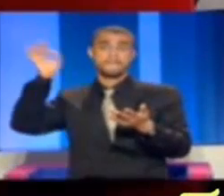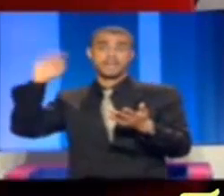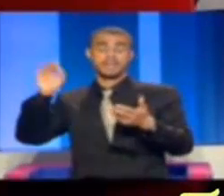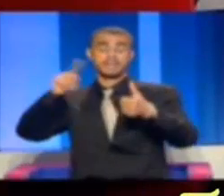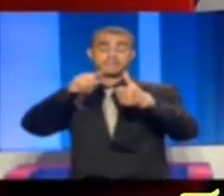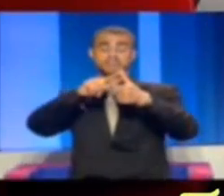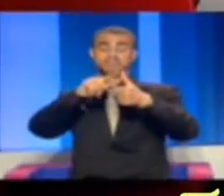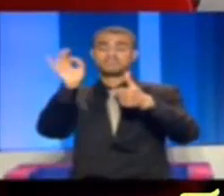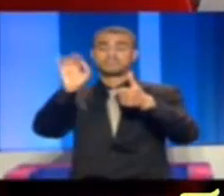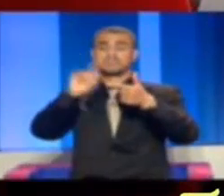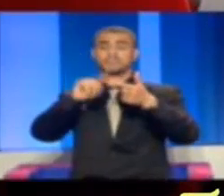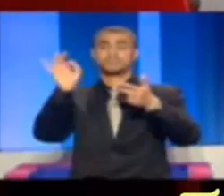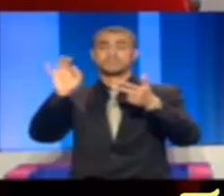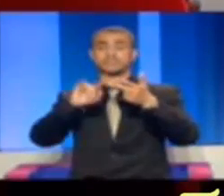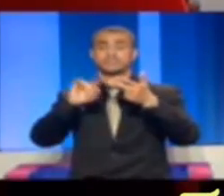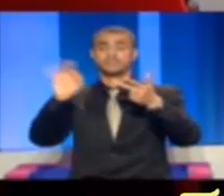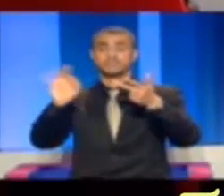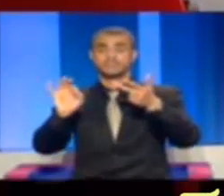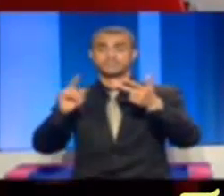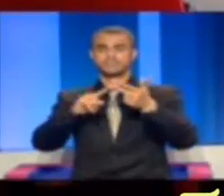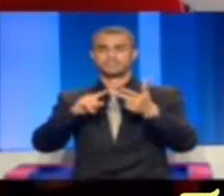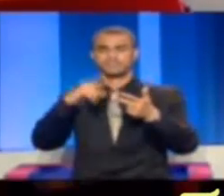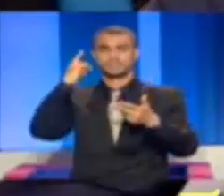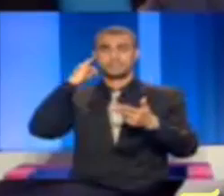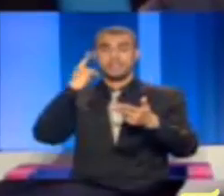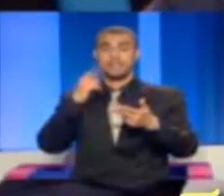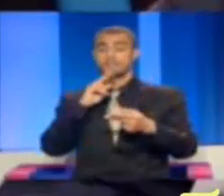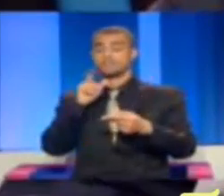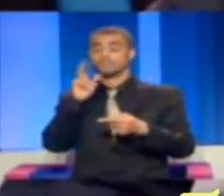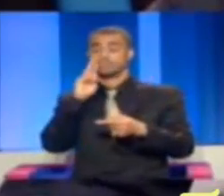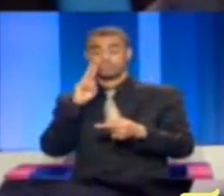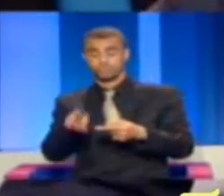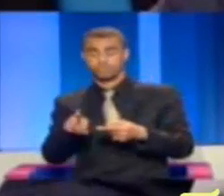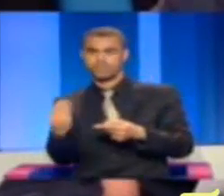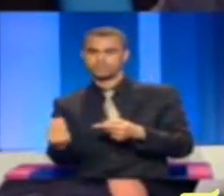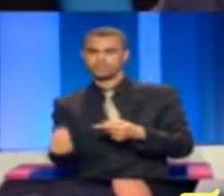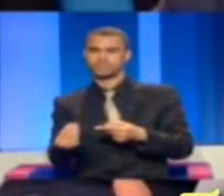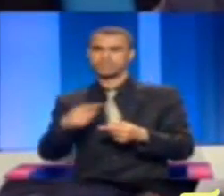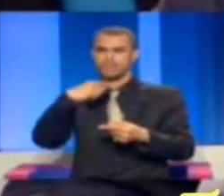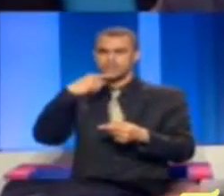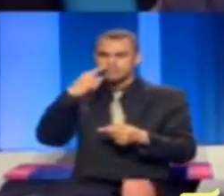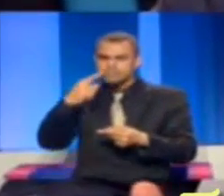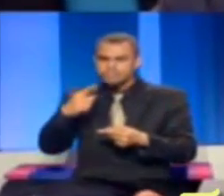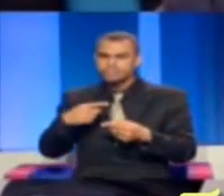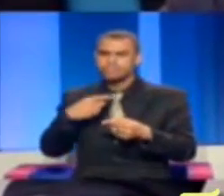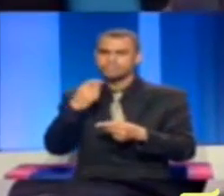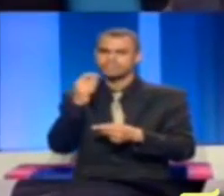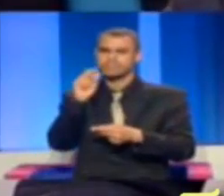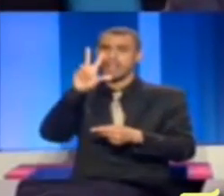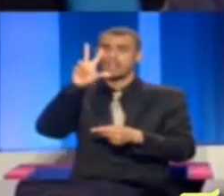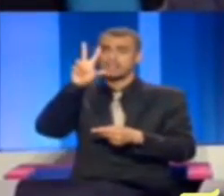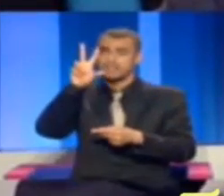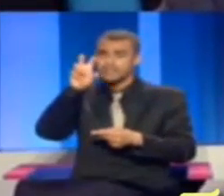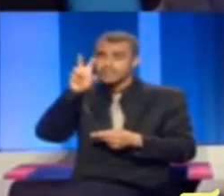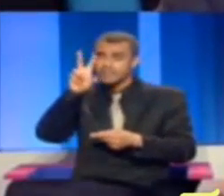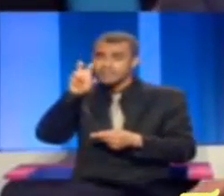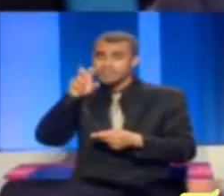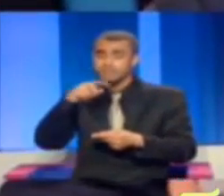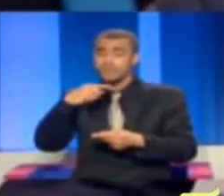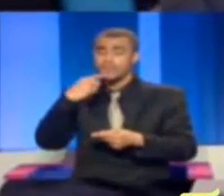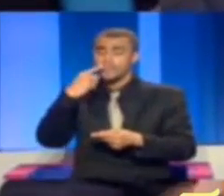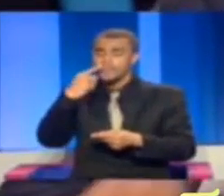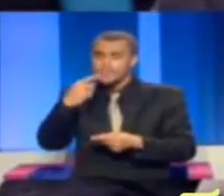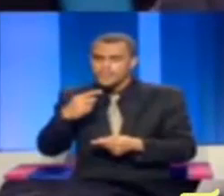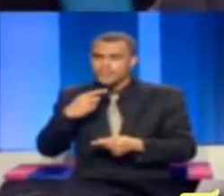الثلاثي. كي شنو هما العلامات ديال تاخر النطق والكلام؟ تنعرفوا بان الوليد صغير على 3 شهور تيبدا يبتسم، على 8 شهور تيقول